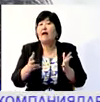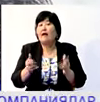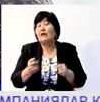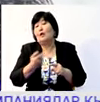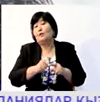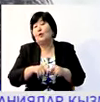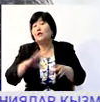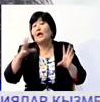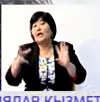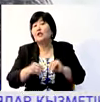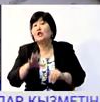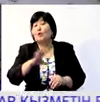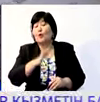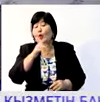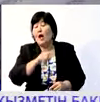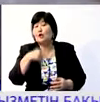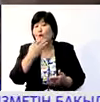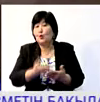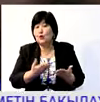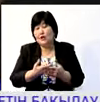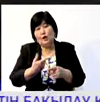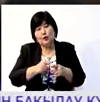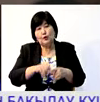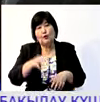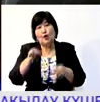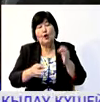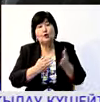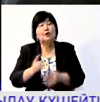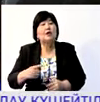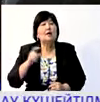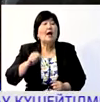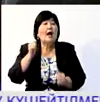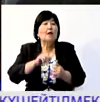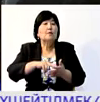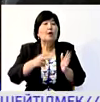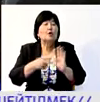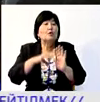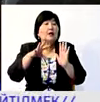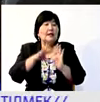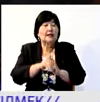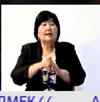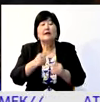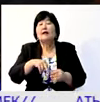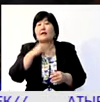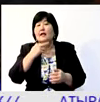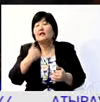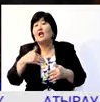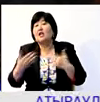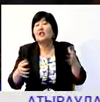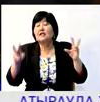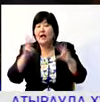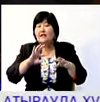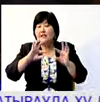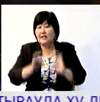Дегенмен оның нәтижелі болуын уақыт көрсетеді. Сондықтан сот жүйесінің мамандары әрбір жобаны енгізерде елеп екшіп жан-жақты